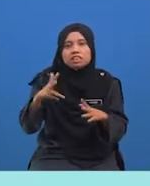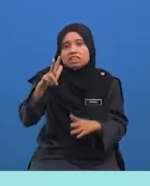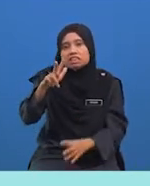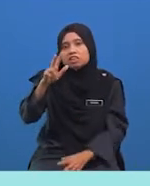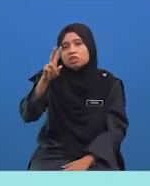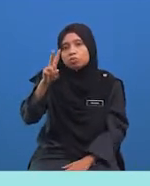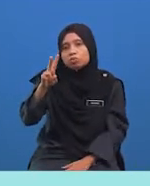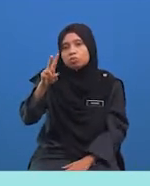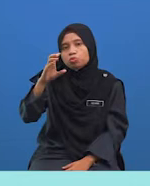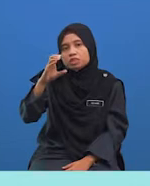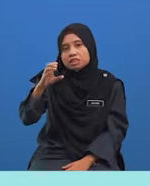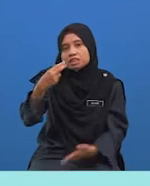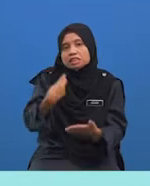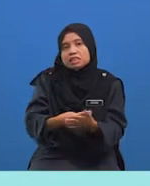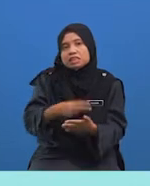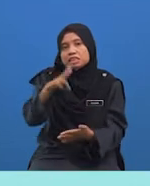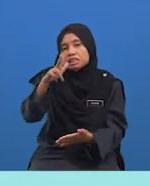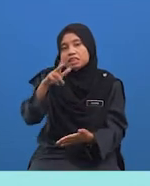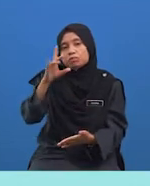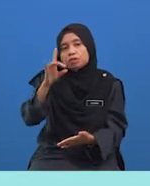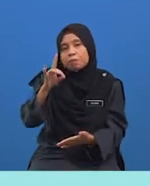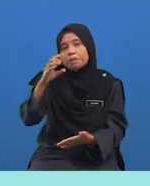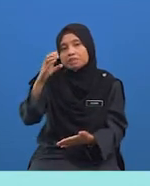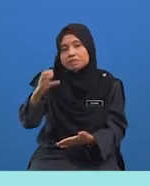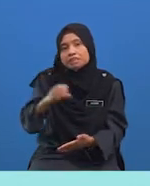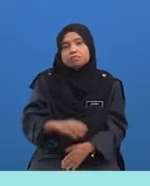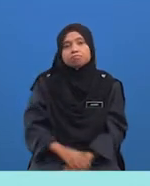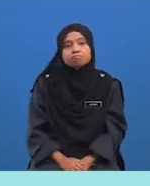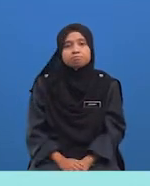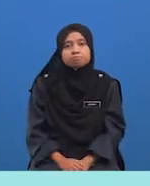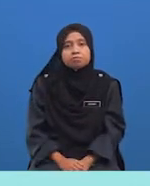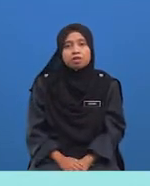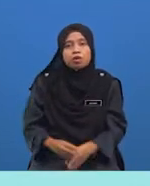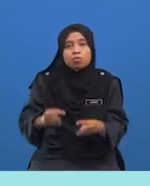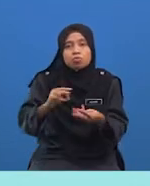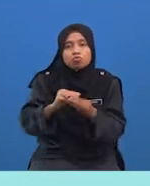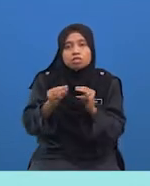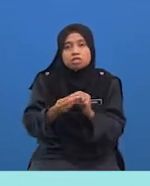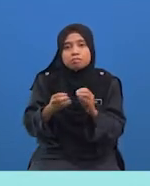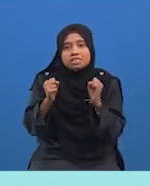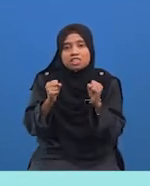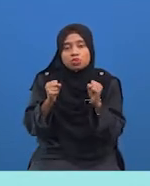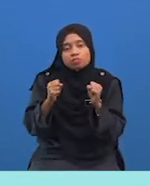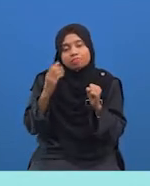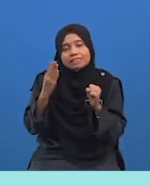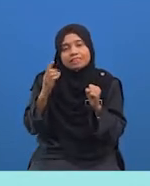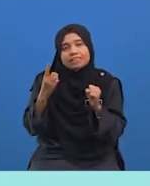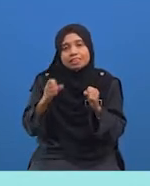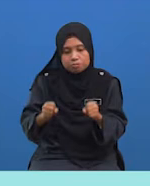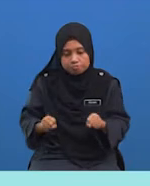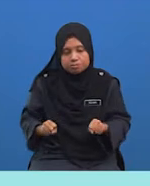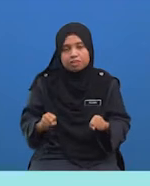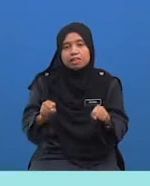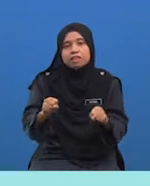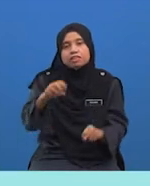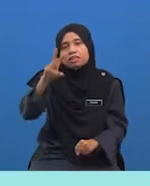iaitu 32 darjah Celsius hingga 38 darjah Celsius. Musim sejuk yang sederhana sejuk,